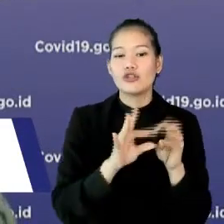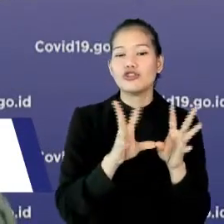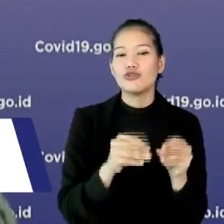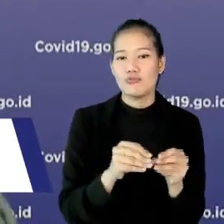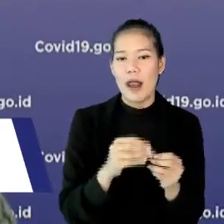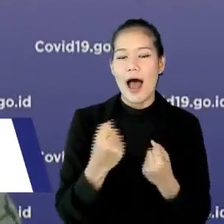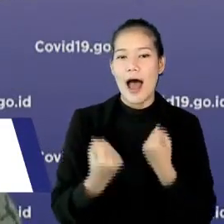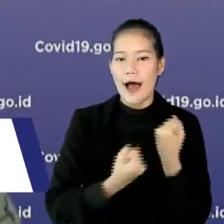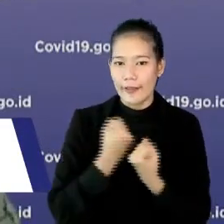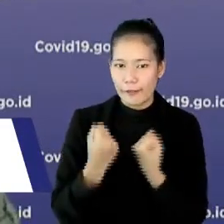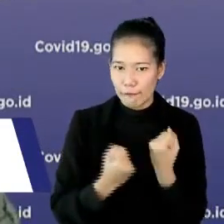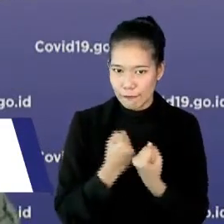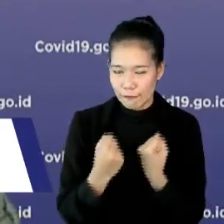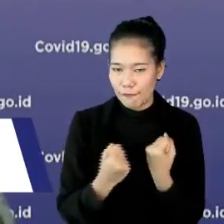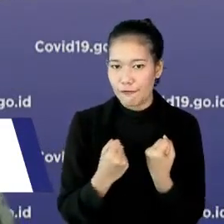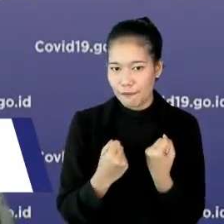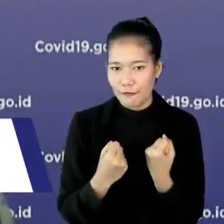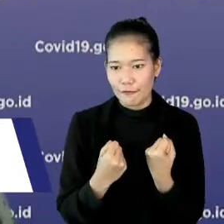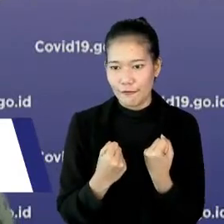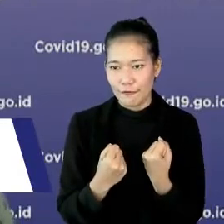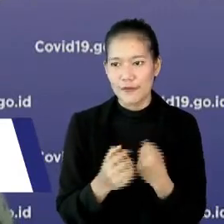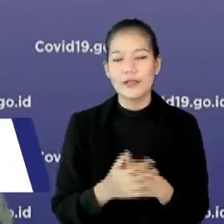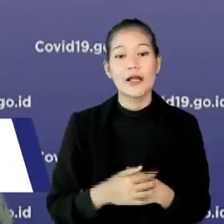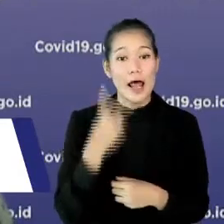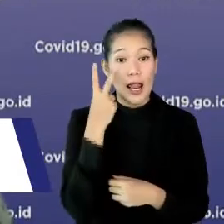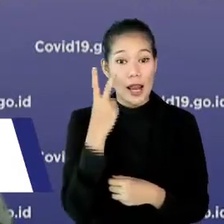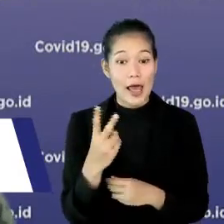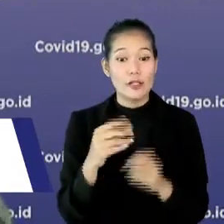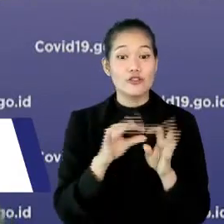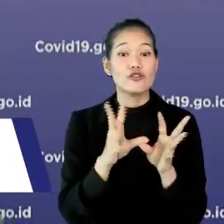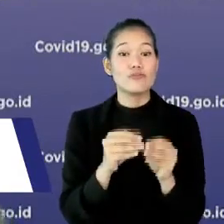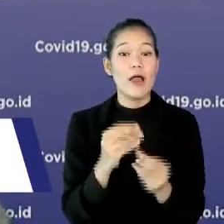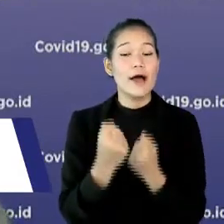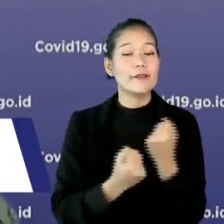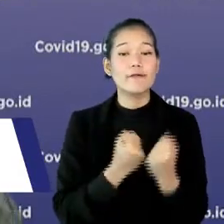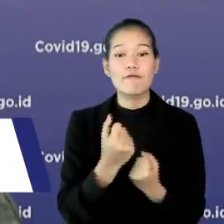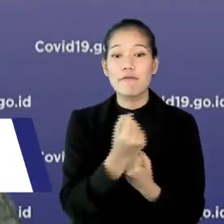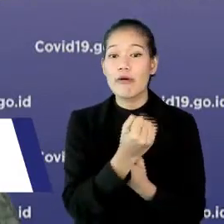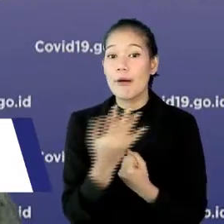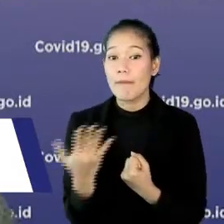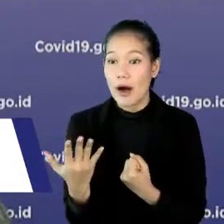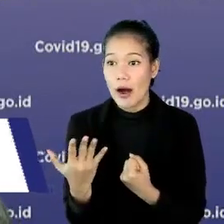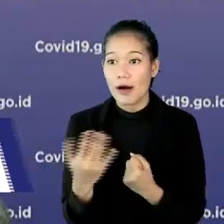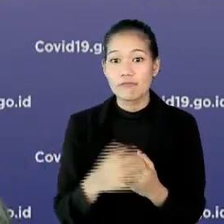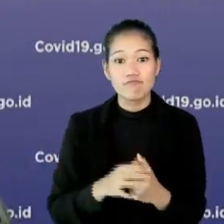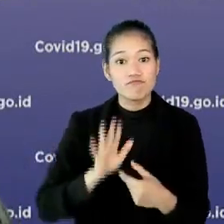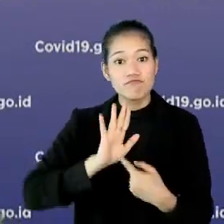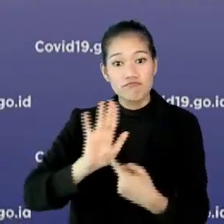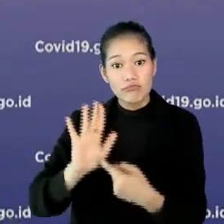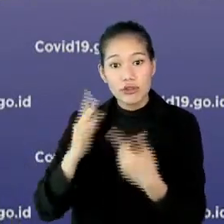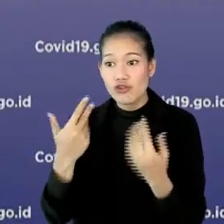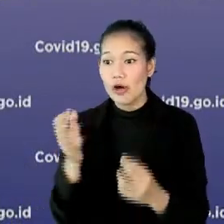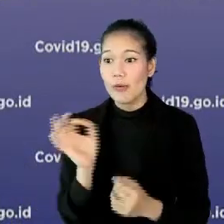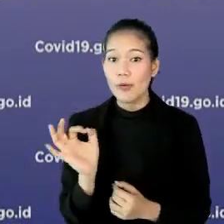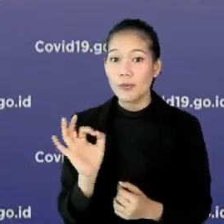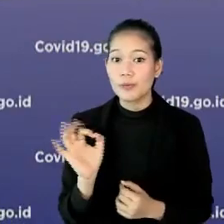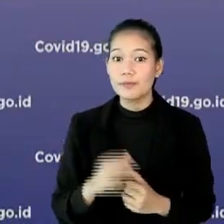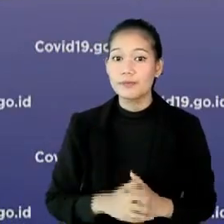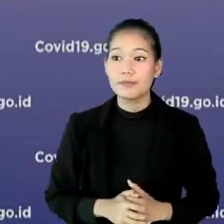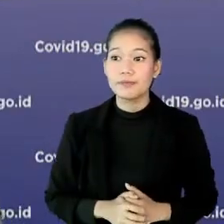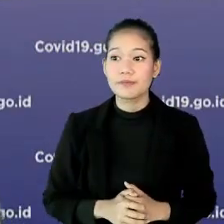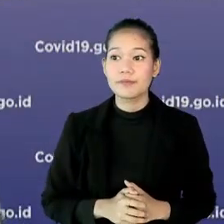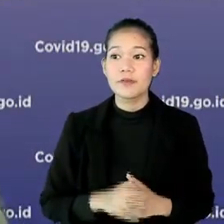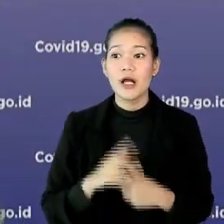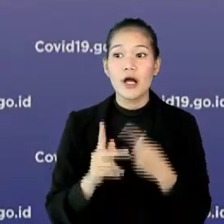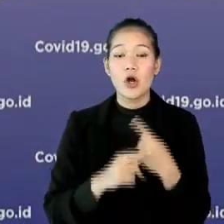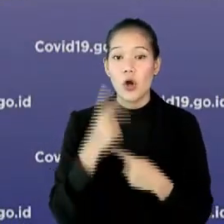kasus aktif. Nah, dari sini kita coba lihat jumlah kasus aktifnya berapa. Nah, apakah slide-nya sudah mulai tampil?